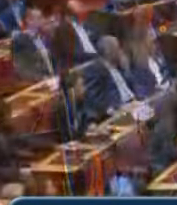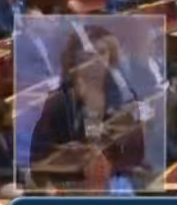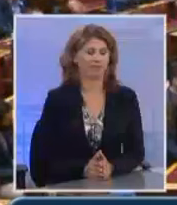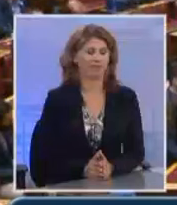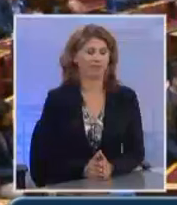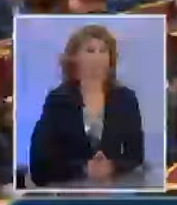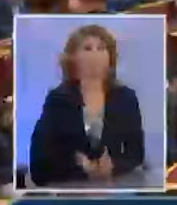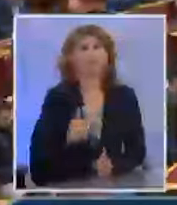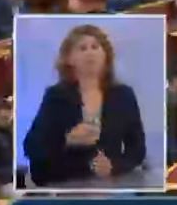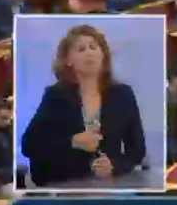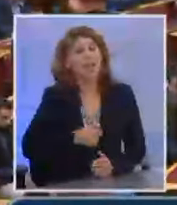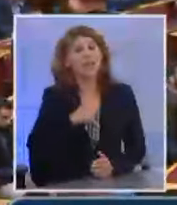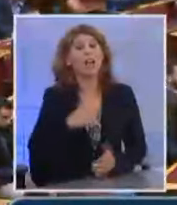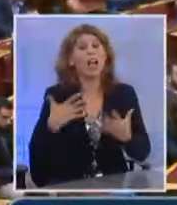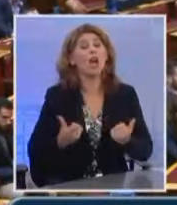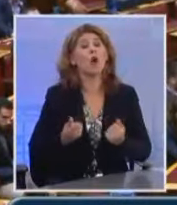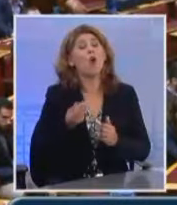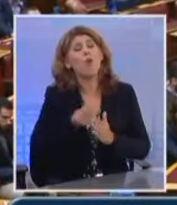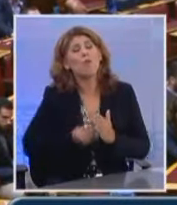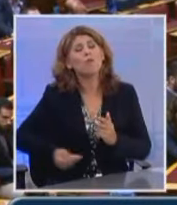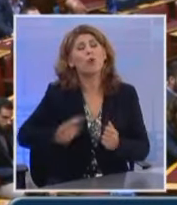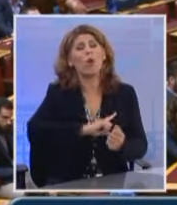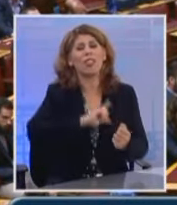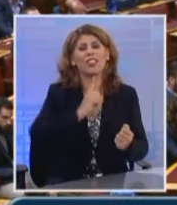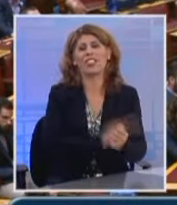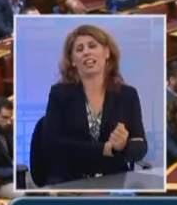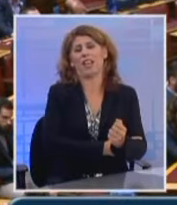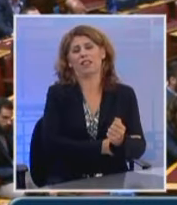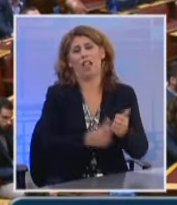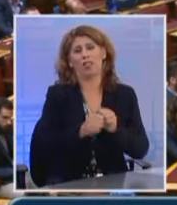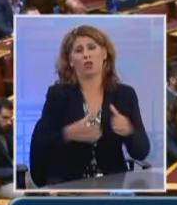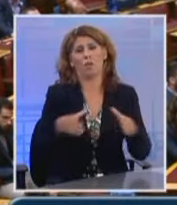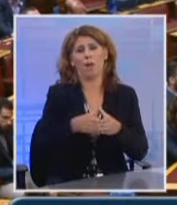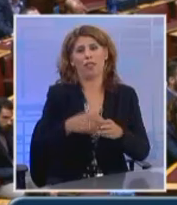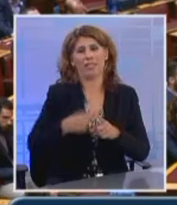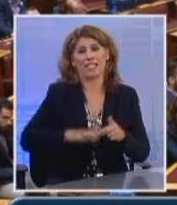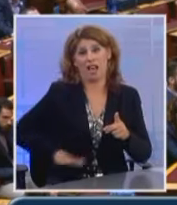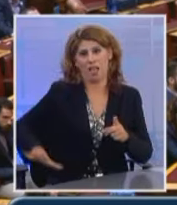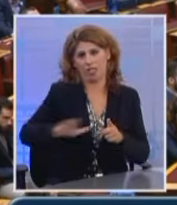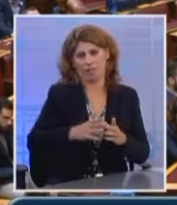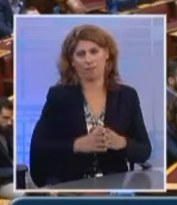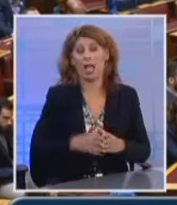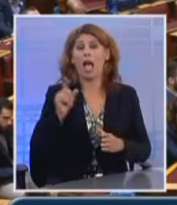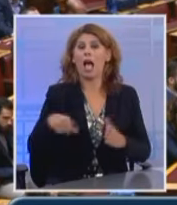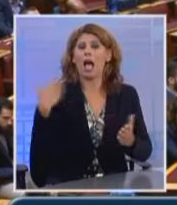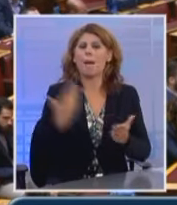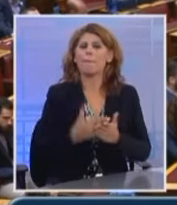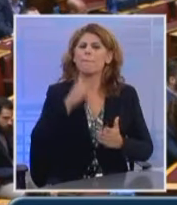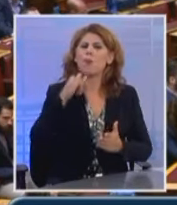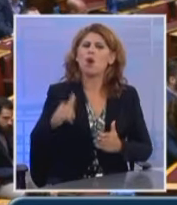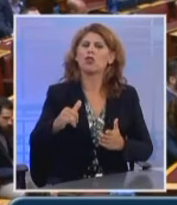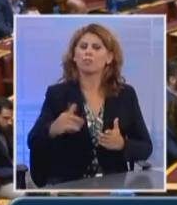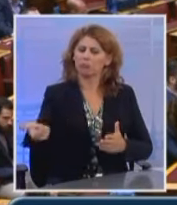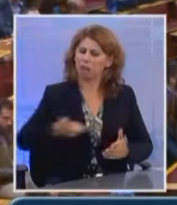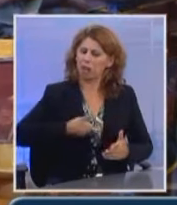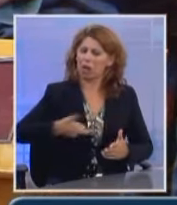και είμαι περήφανος που έχω την πιο δυνατή αθλητική ομάδα στην Ελλάδα. Και αυτό το αποδεικνύει η συνεχής διακρίση τους σε